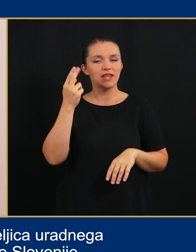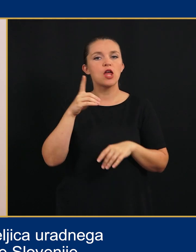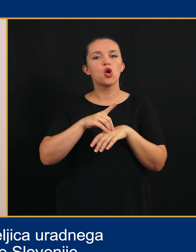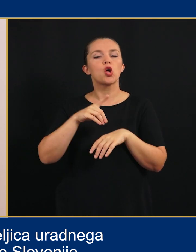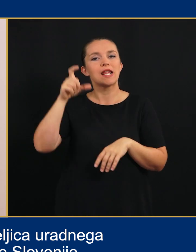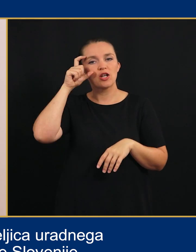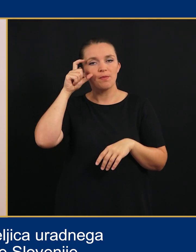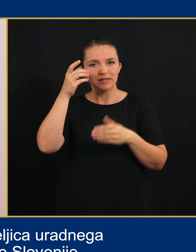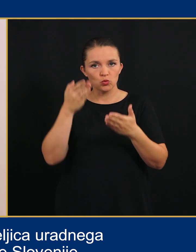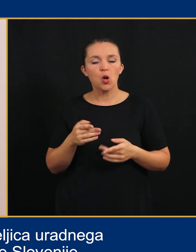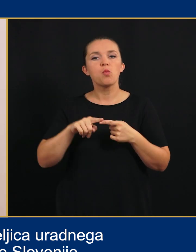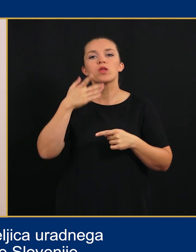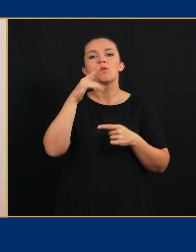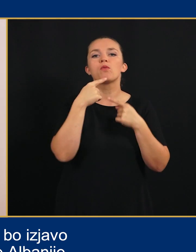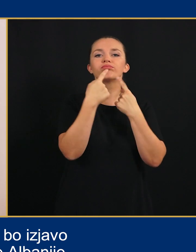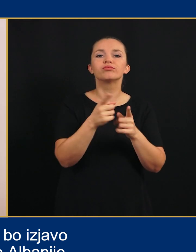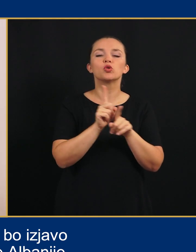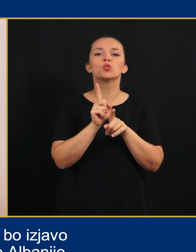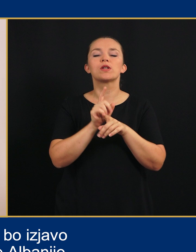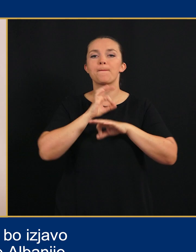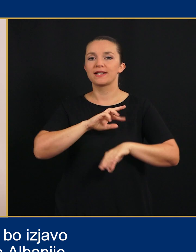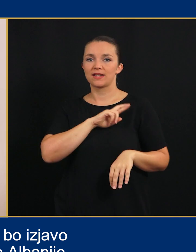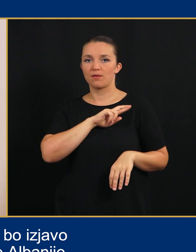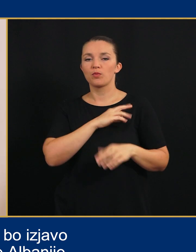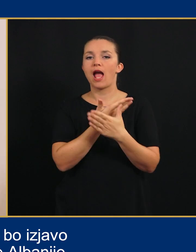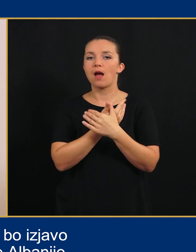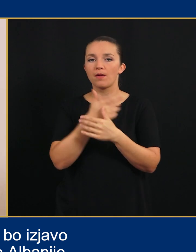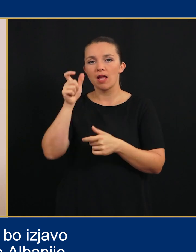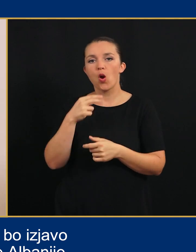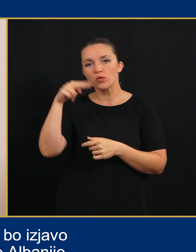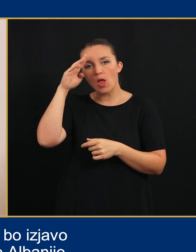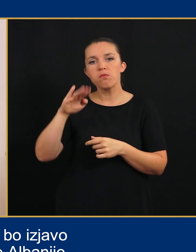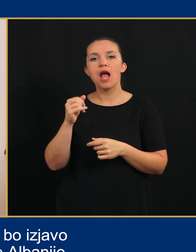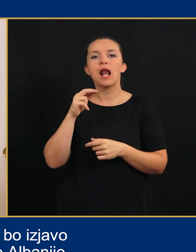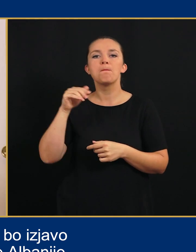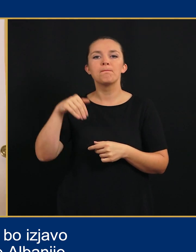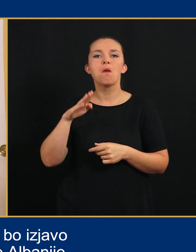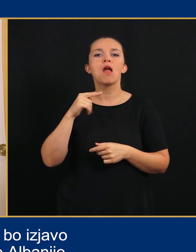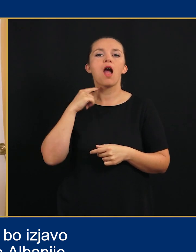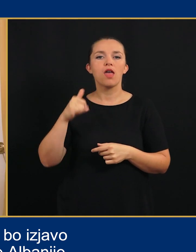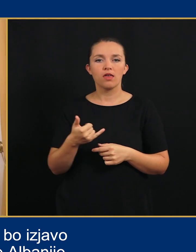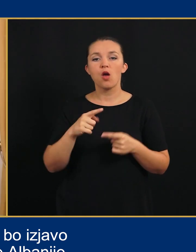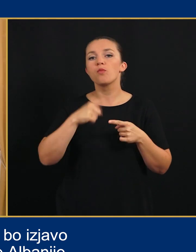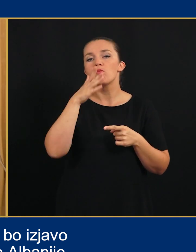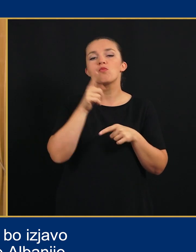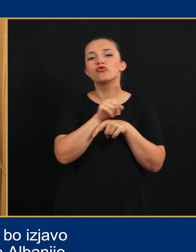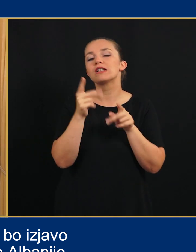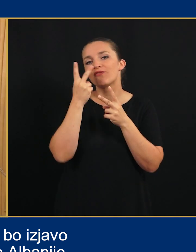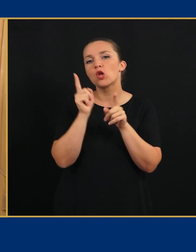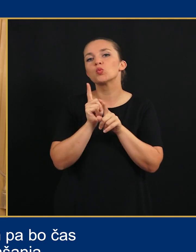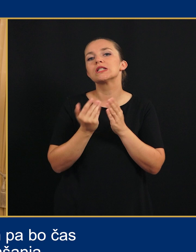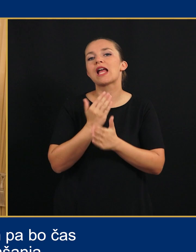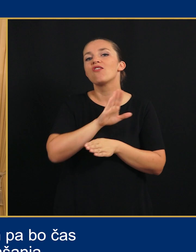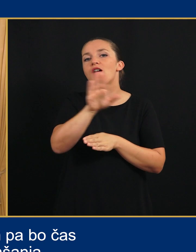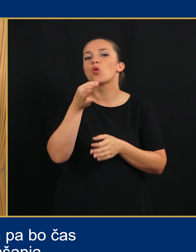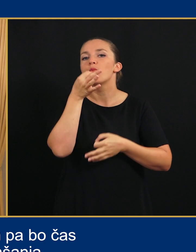obiska, predsednica Republike Slovenije, dr. Nataša Pirc Musar. Nato bo izjavo podal predsednik Republike Albanije,